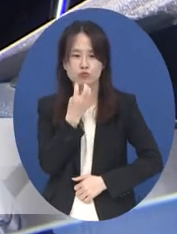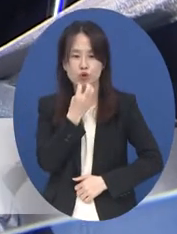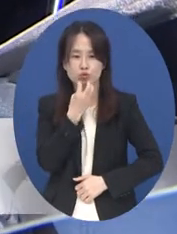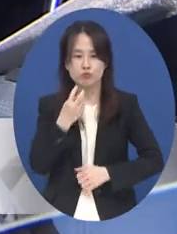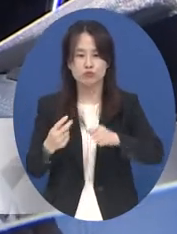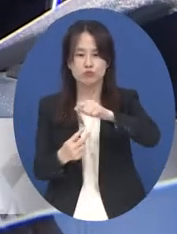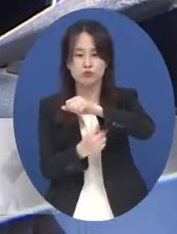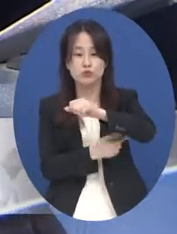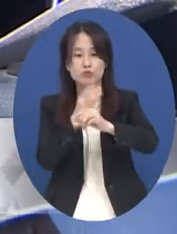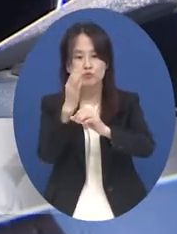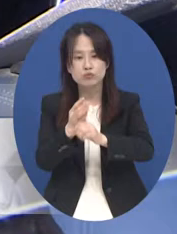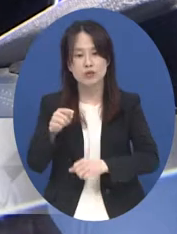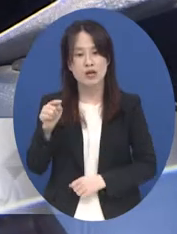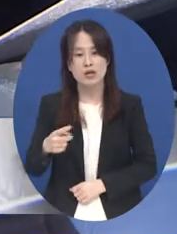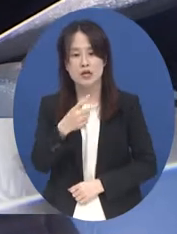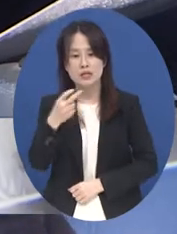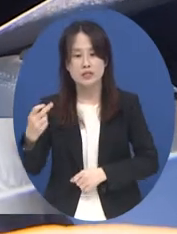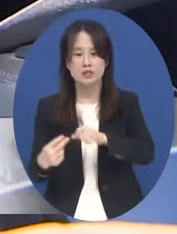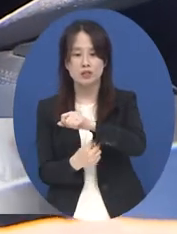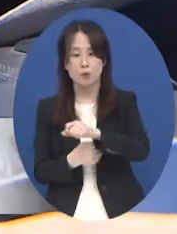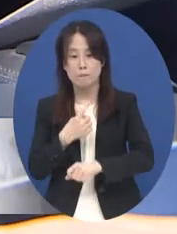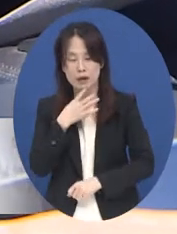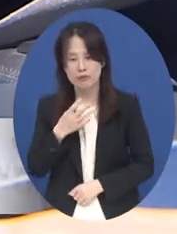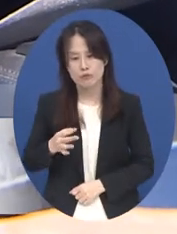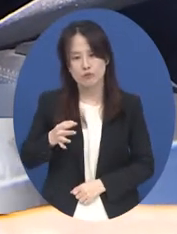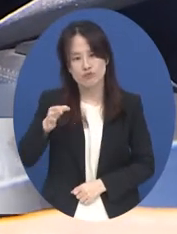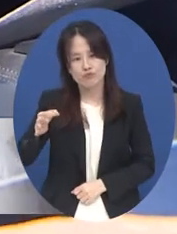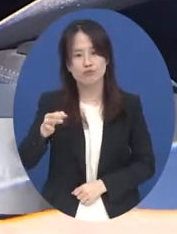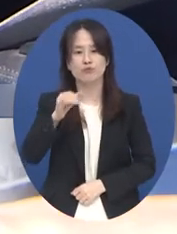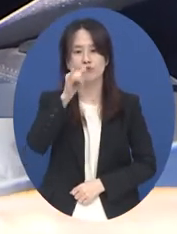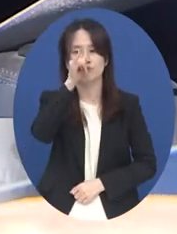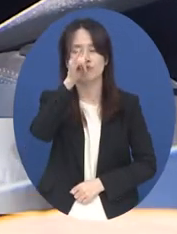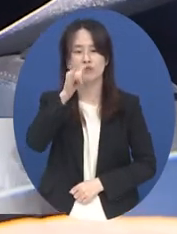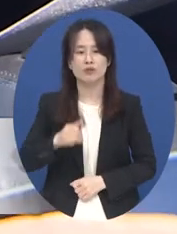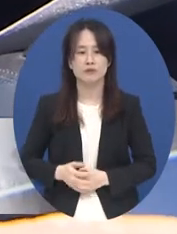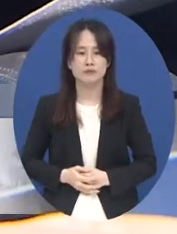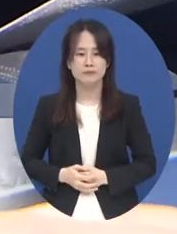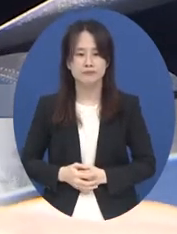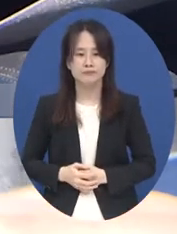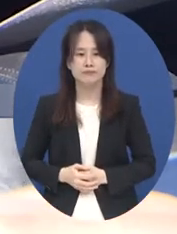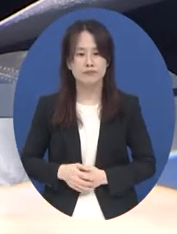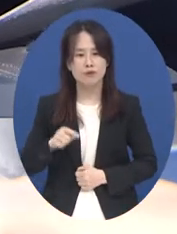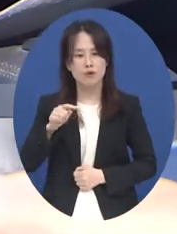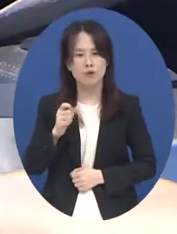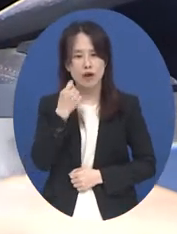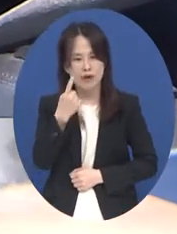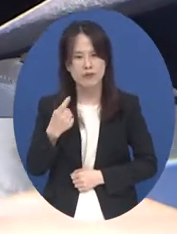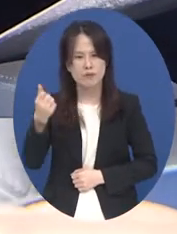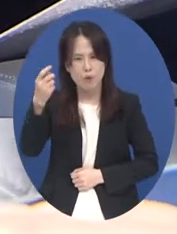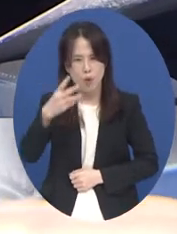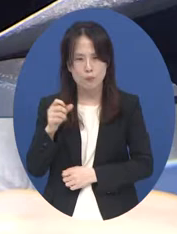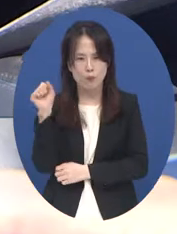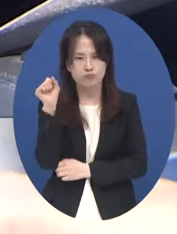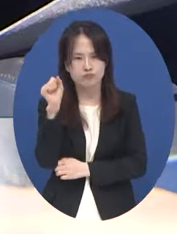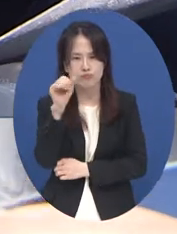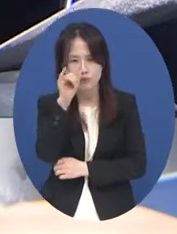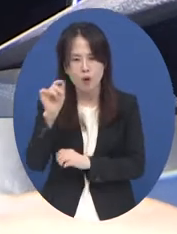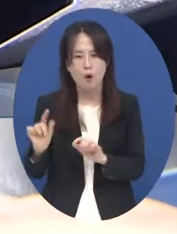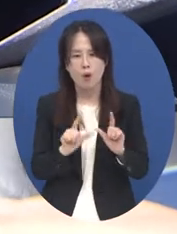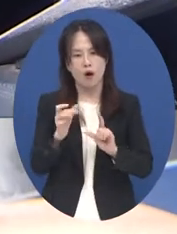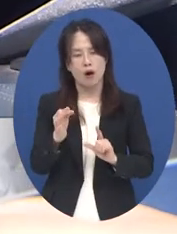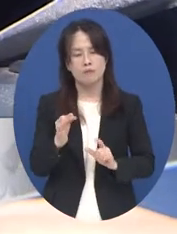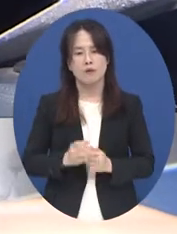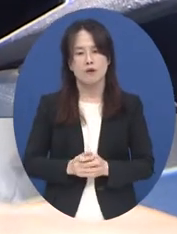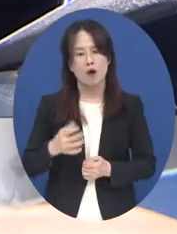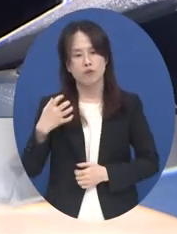서울 한강 대교 중에서 유독 이 일산대교만 돈을 받았잖아요. 여기는 한 달에 몇 번을 지나다니는데